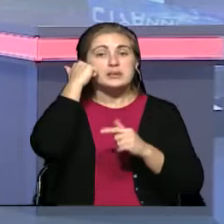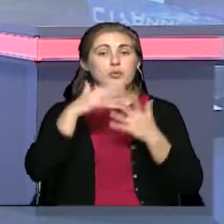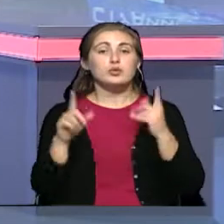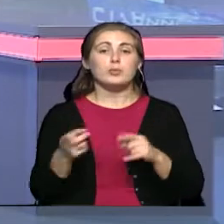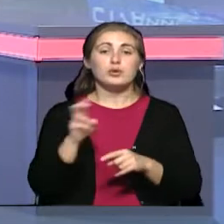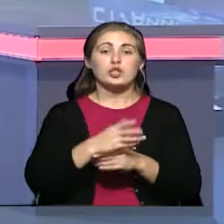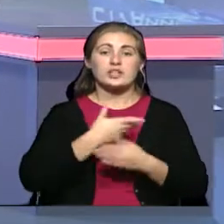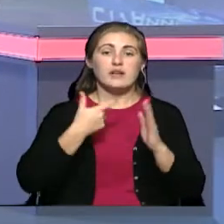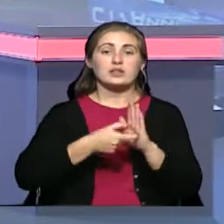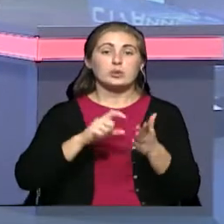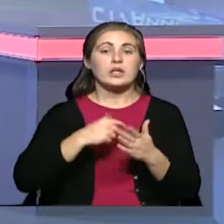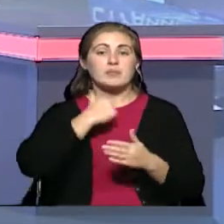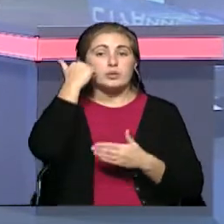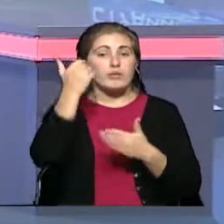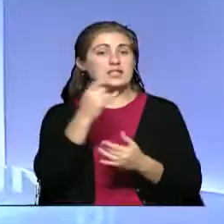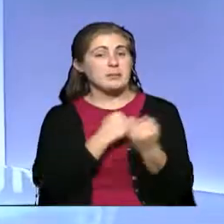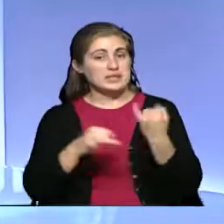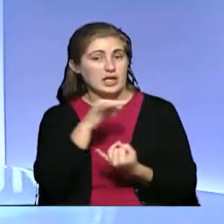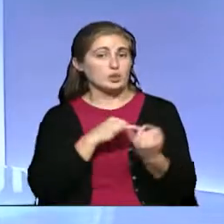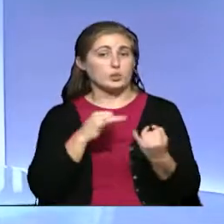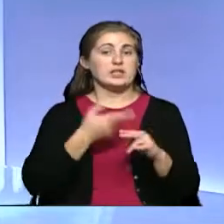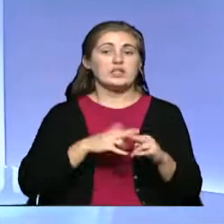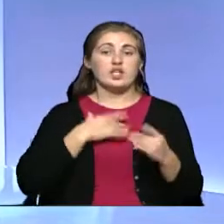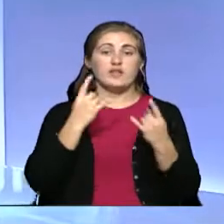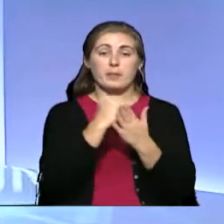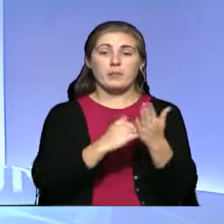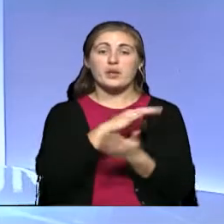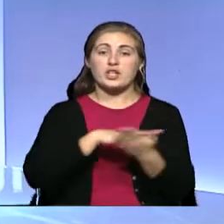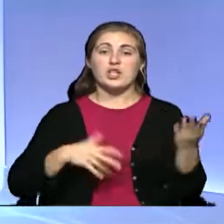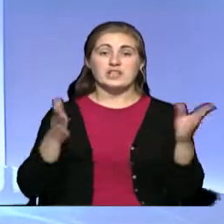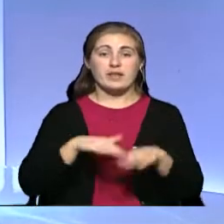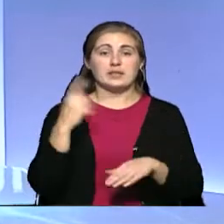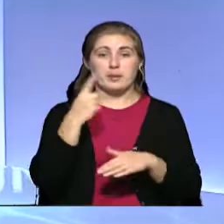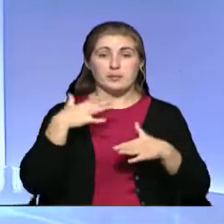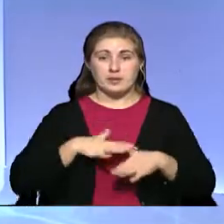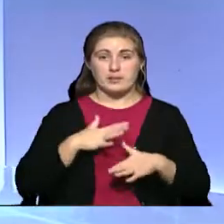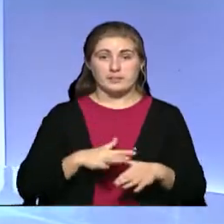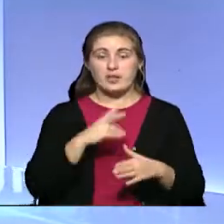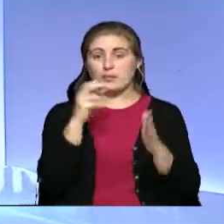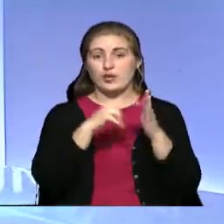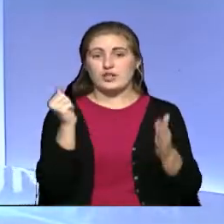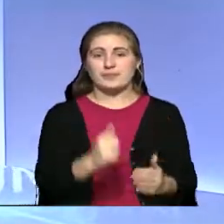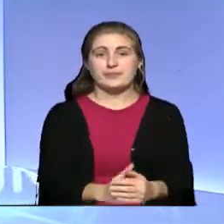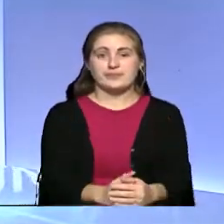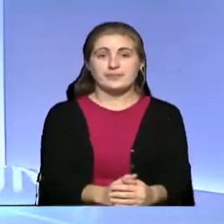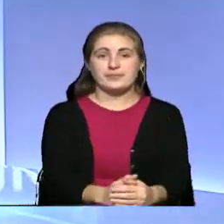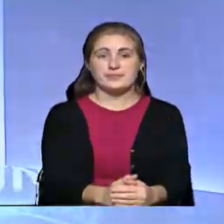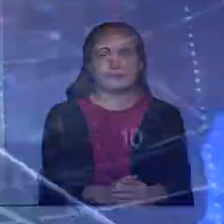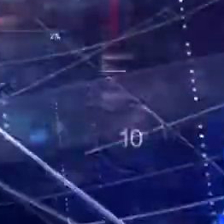пришли к нам в студию. Спасибо. Я благодарю вас за беседу. А наш эфир продолжается. Оставайтесь с Первым Крымским. Не переключайтесь.